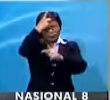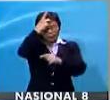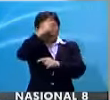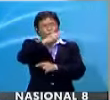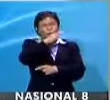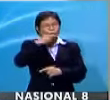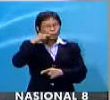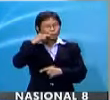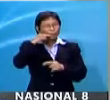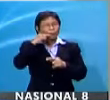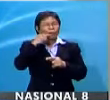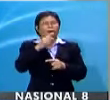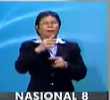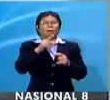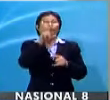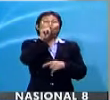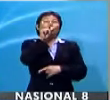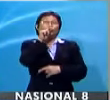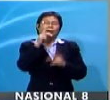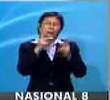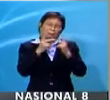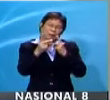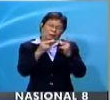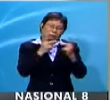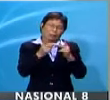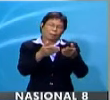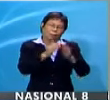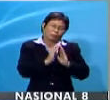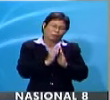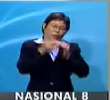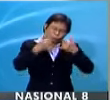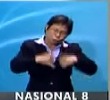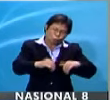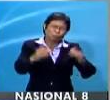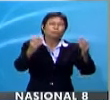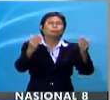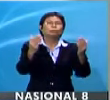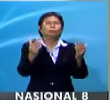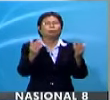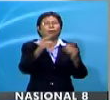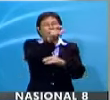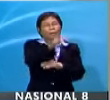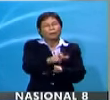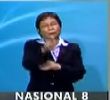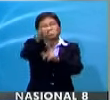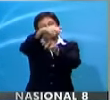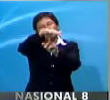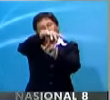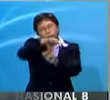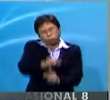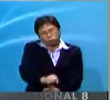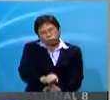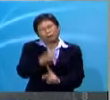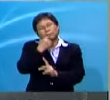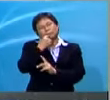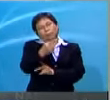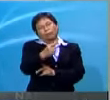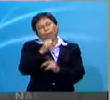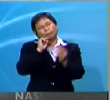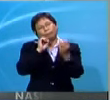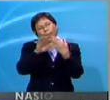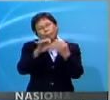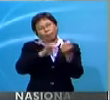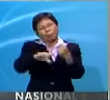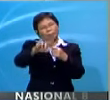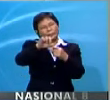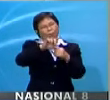hisamuddin Tun Hussein menerusi laman Twitternya yang meminta supaya terus mendoakanangs senah khas beliau memberi maklum Balas ke